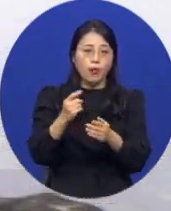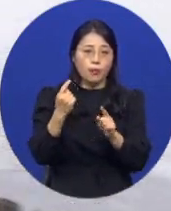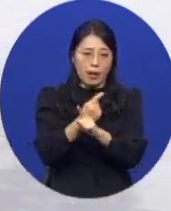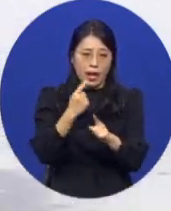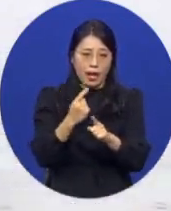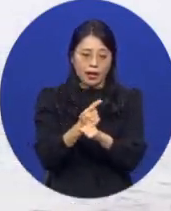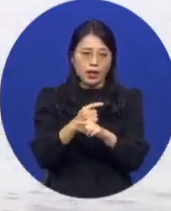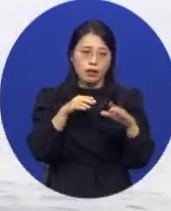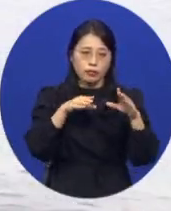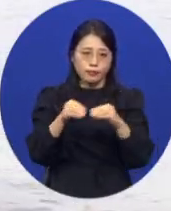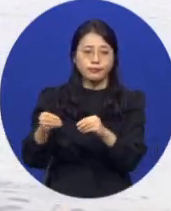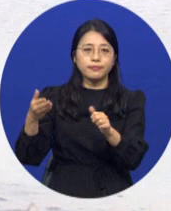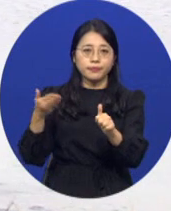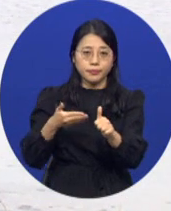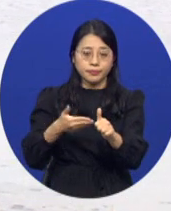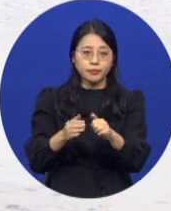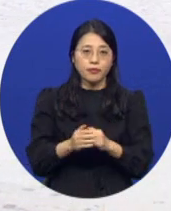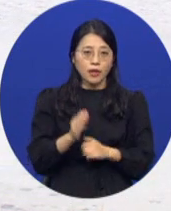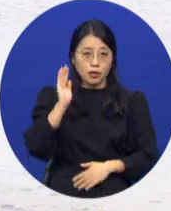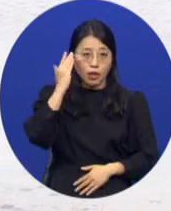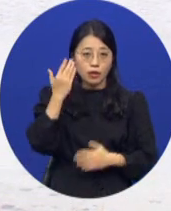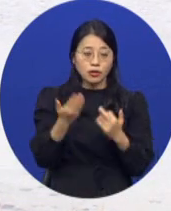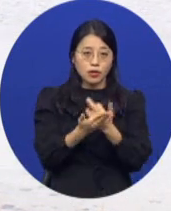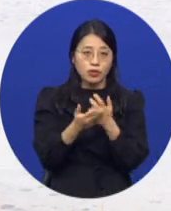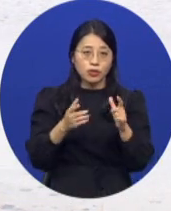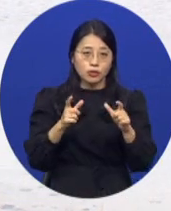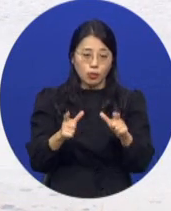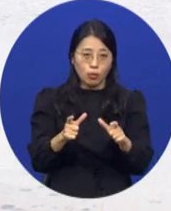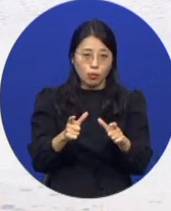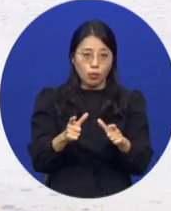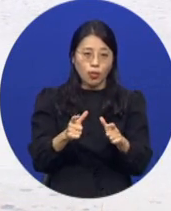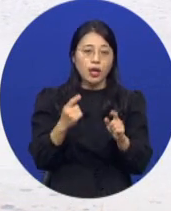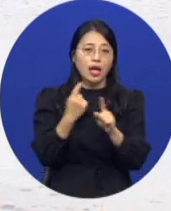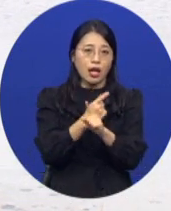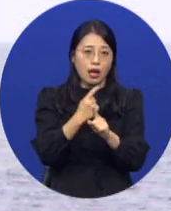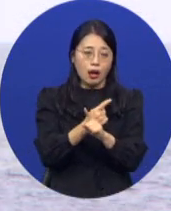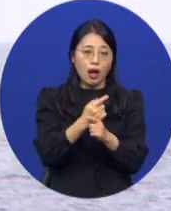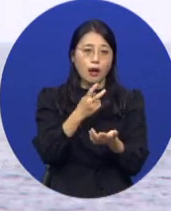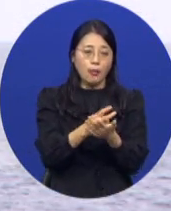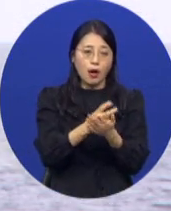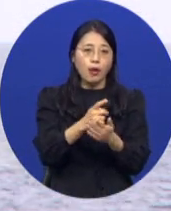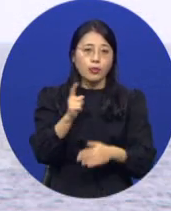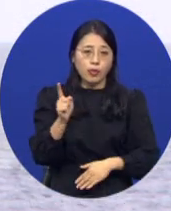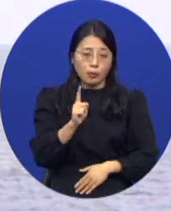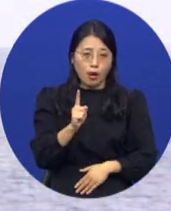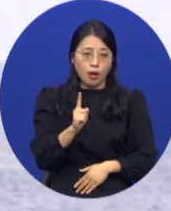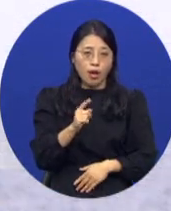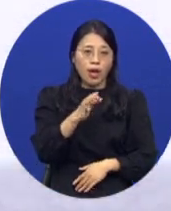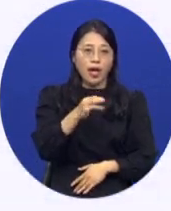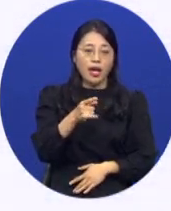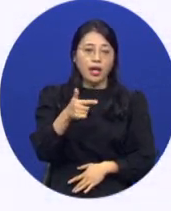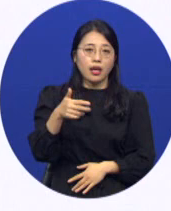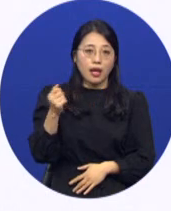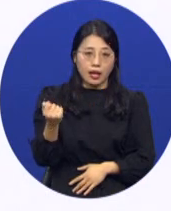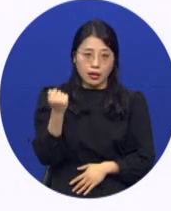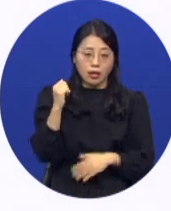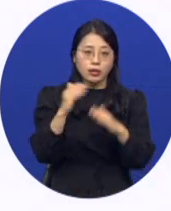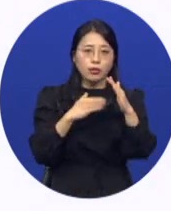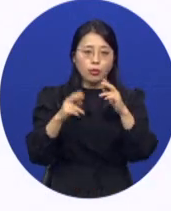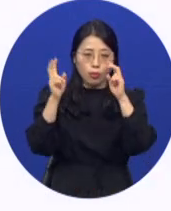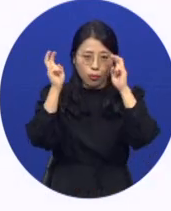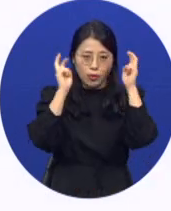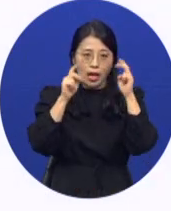촉구했습니다 이들은 최근 제주도가 공부한 개정안은 제주 에너지공사의 풍력개발사업 시행예정자